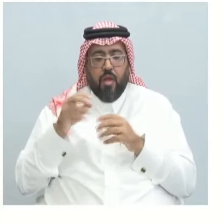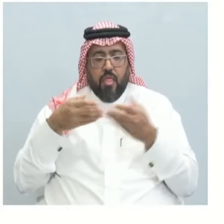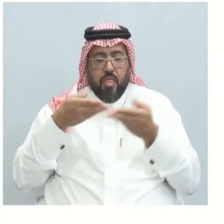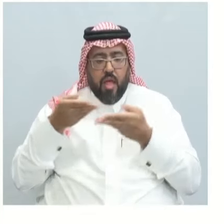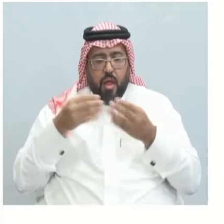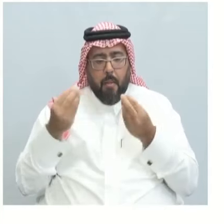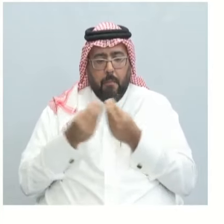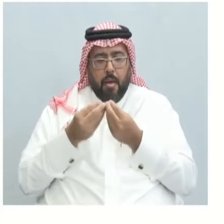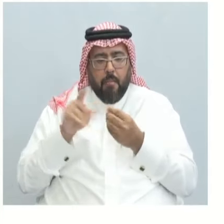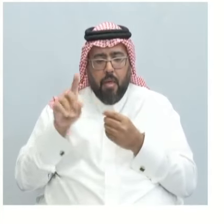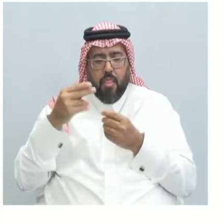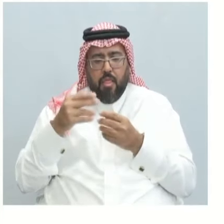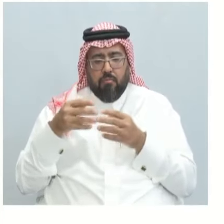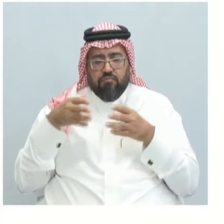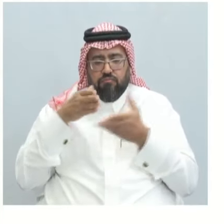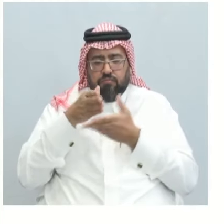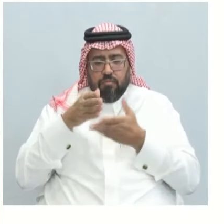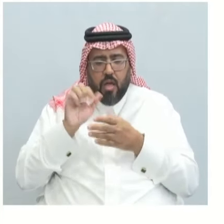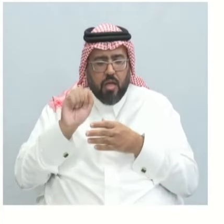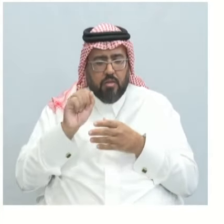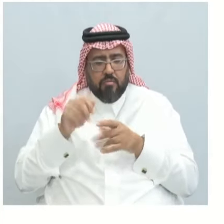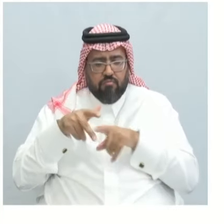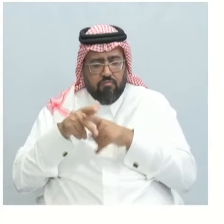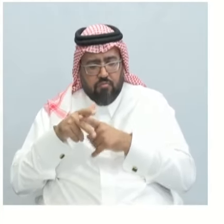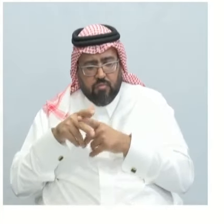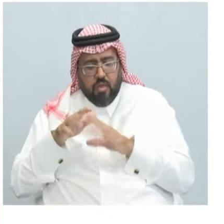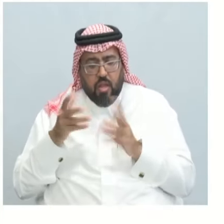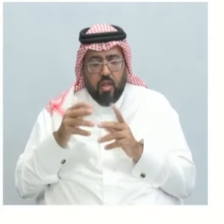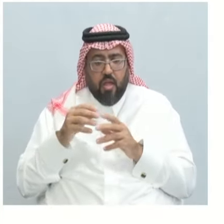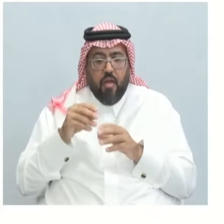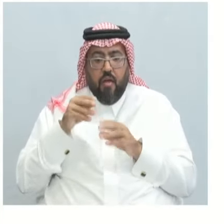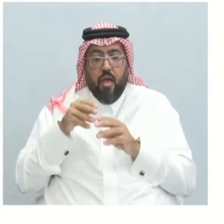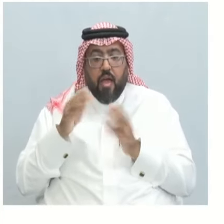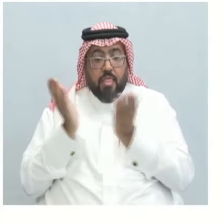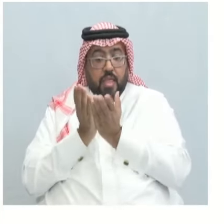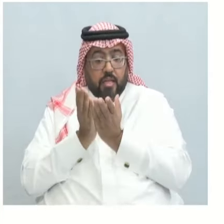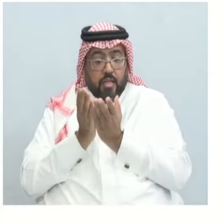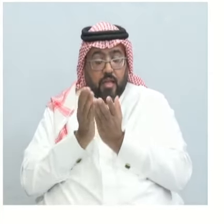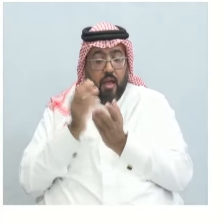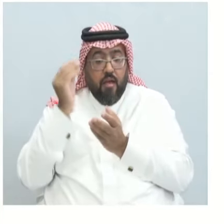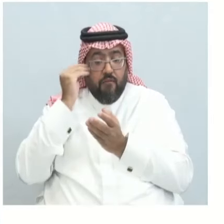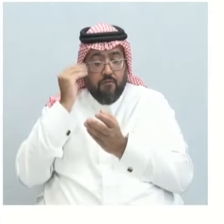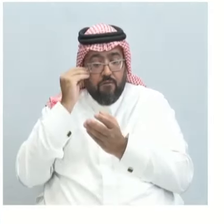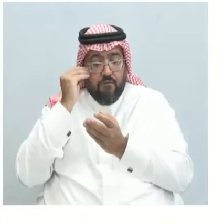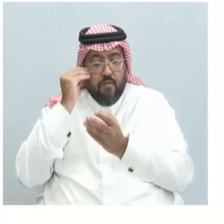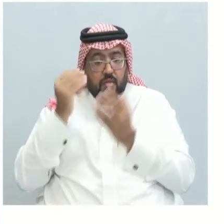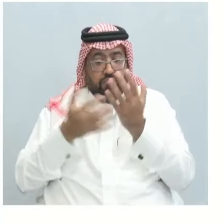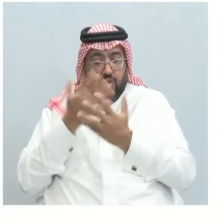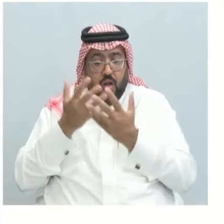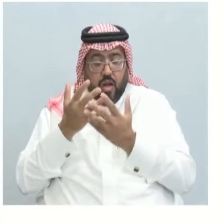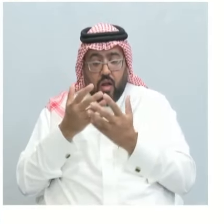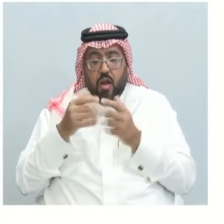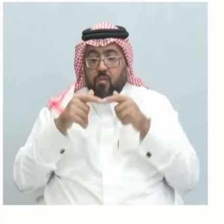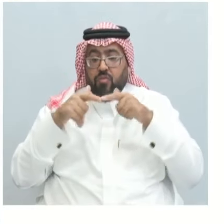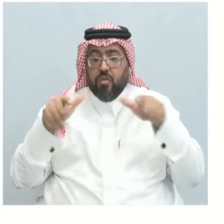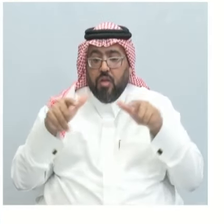مع ضها دون اللجوء الى المختصين لحلها وفي هذا الدرس ستتعرف على المشاكل الاكثر